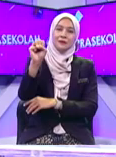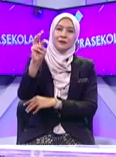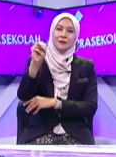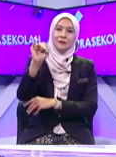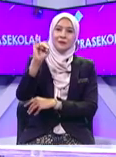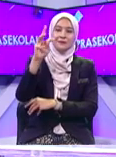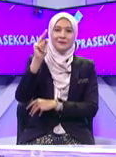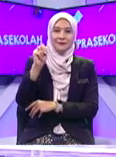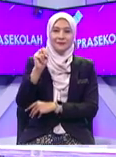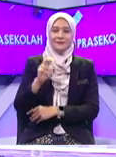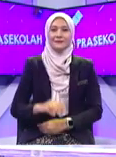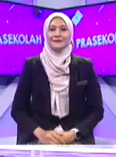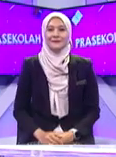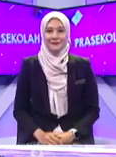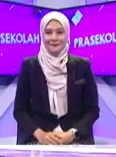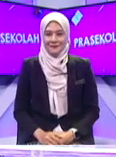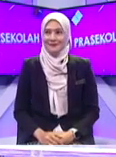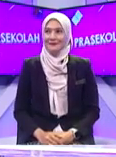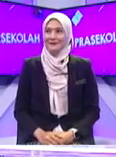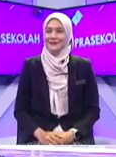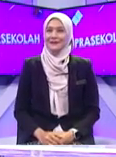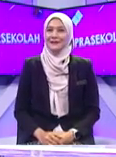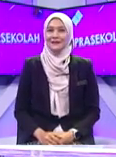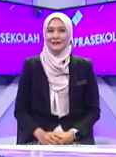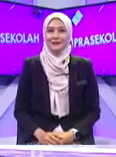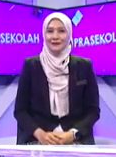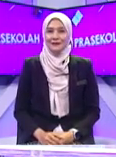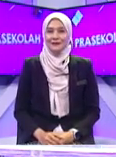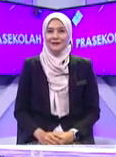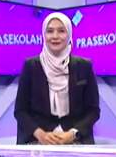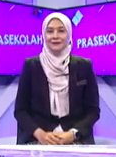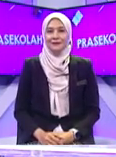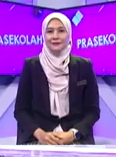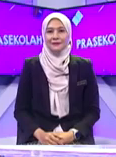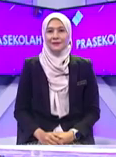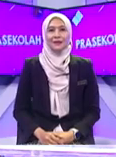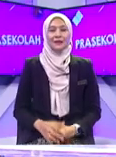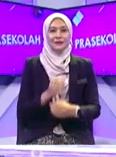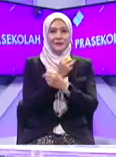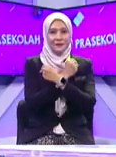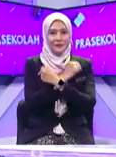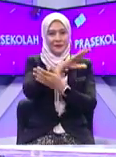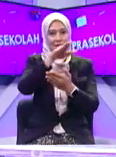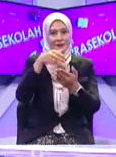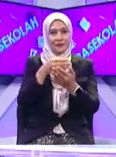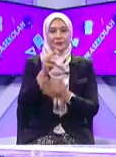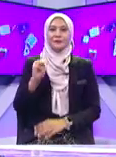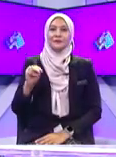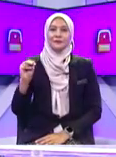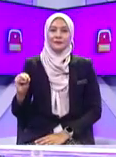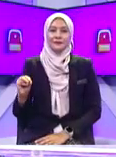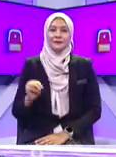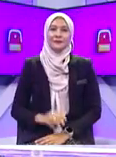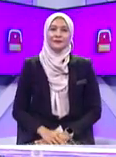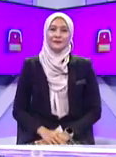tak dilupakan kepada cek guida juru bahasa isyarat kita dan yang disayangi murid-murid yang disayangi sekalian baik Akhir